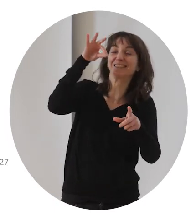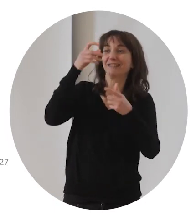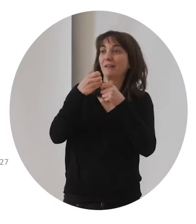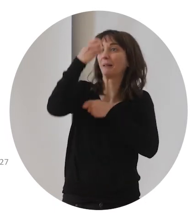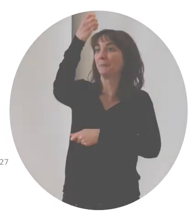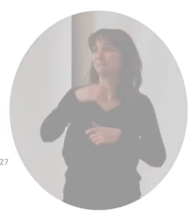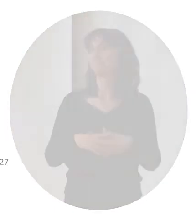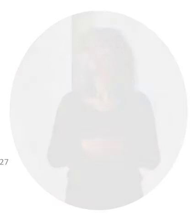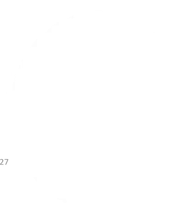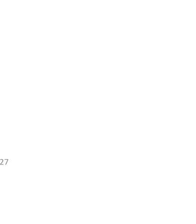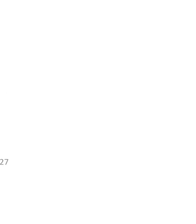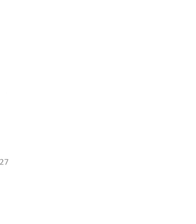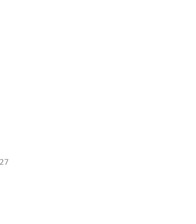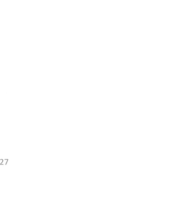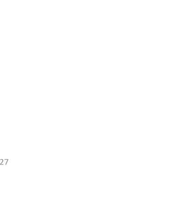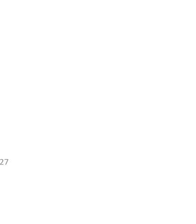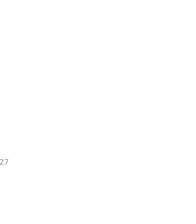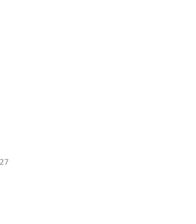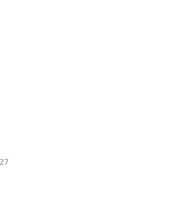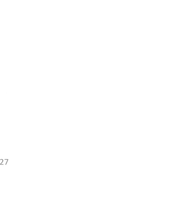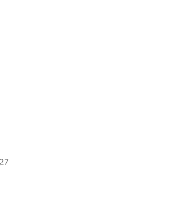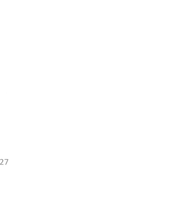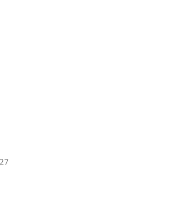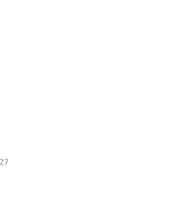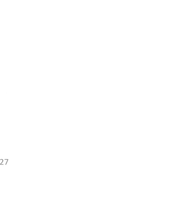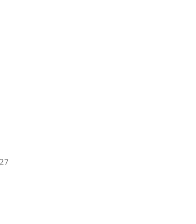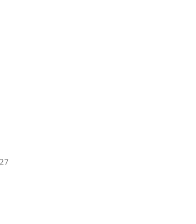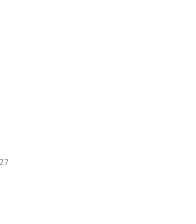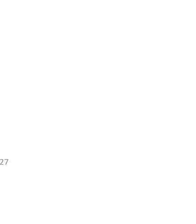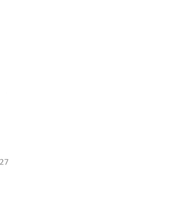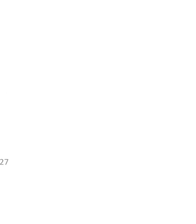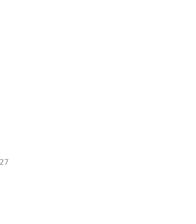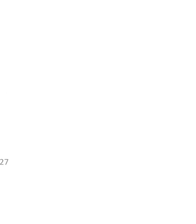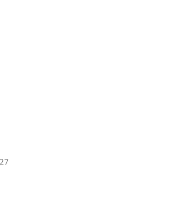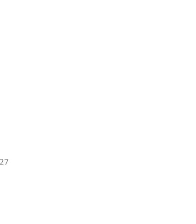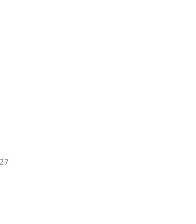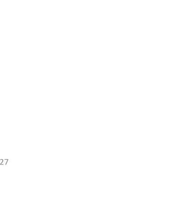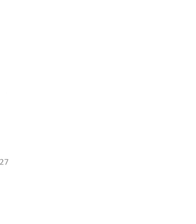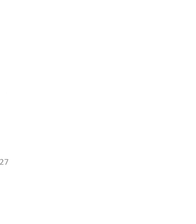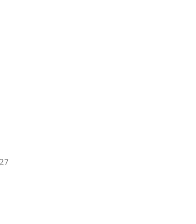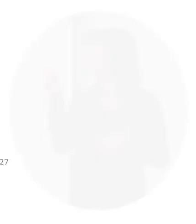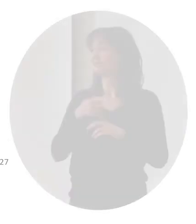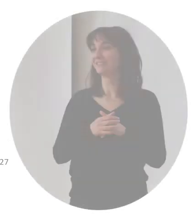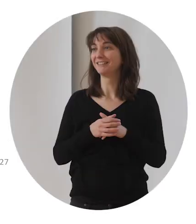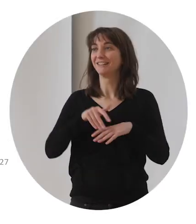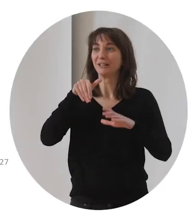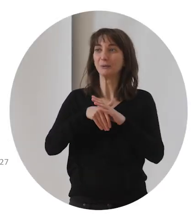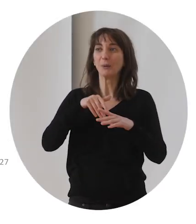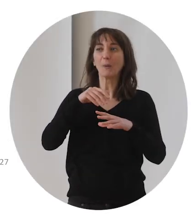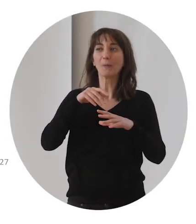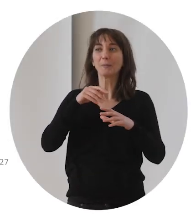Tu veux ajouter ? On a choisi cet exercice parce qu'il est très parlant et qu'il mêle beaucoup